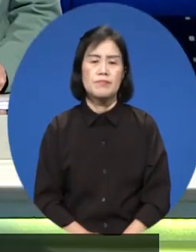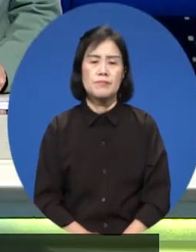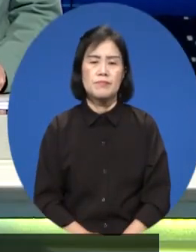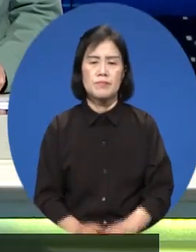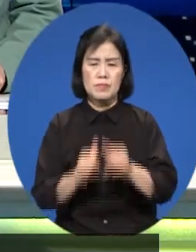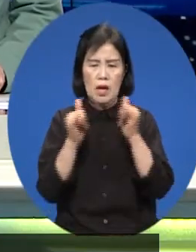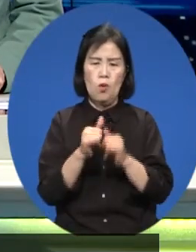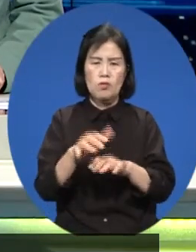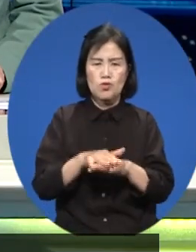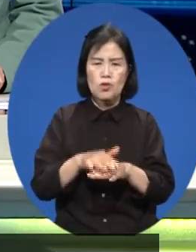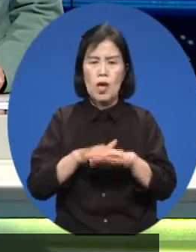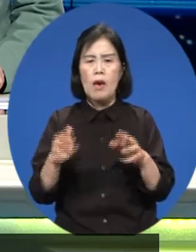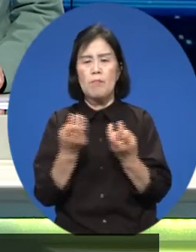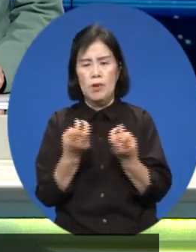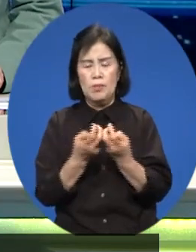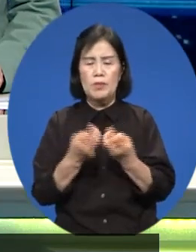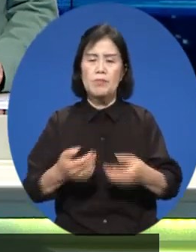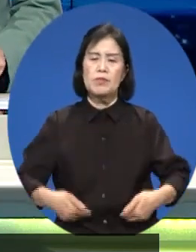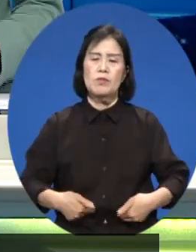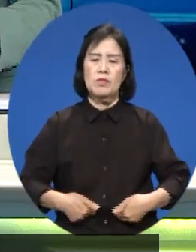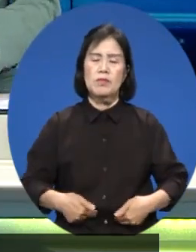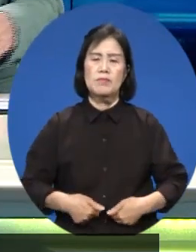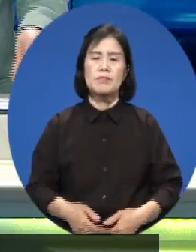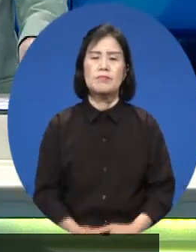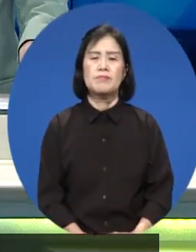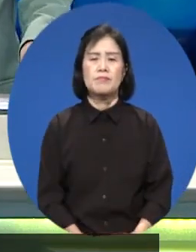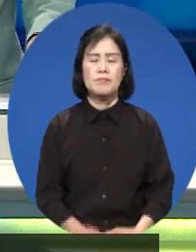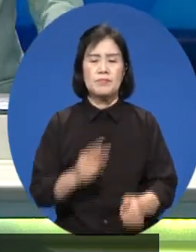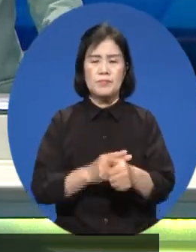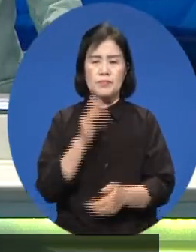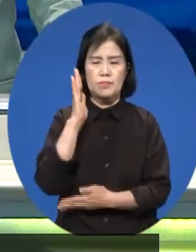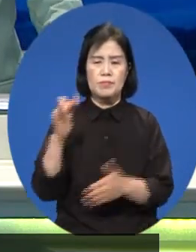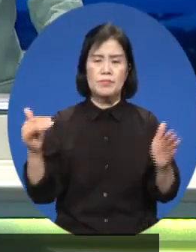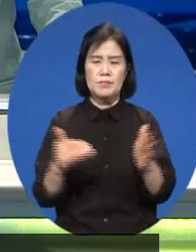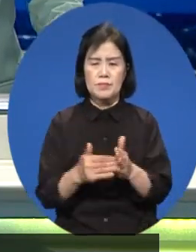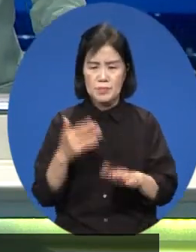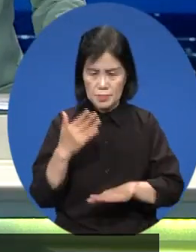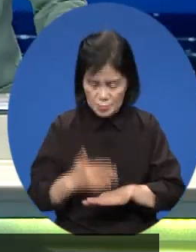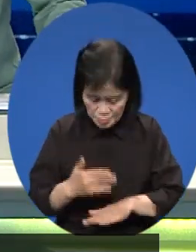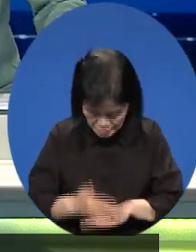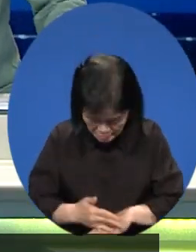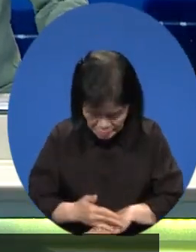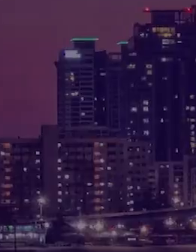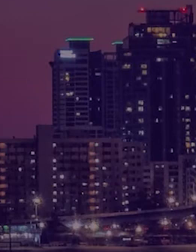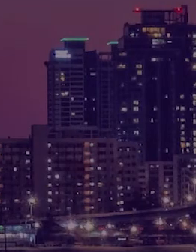사회구조적인 해법을 모색해야 할 때다 이렇게 좀 정리해야 될 것 같습니다 교수님 말씀 여기까지 듣겠습니다 고맙습니다